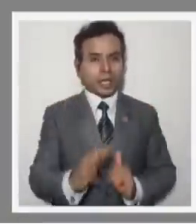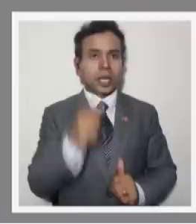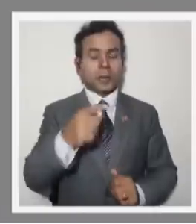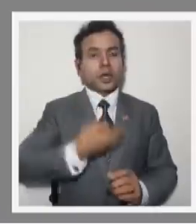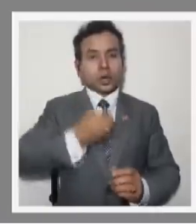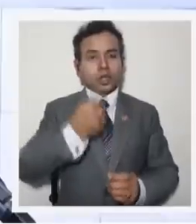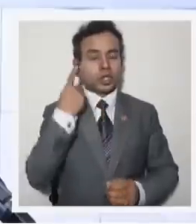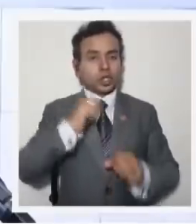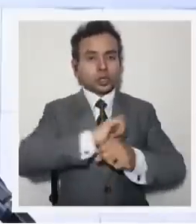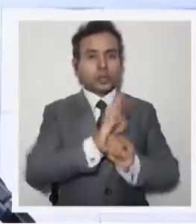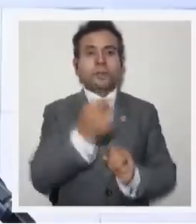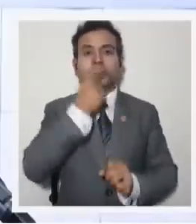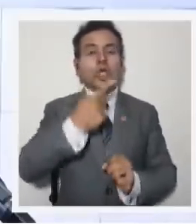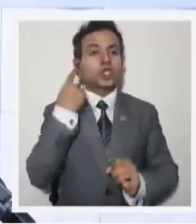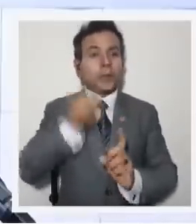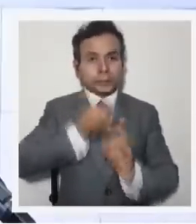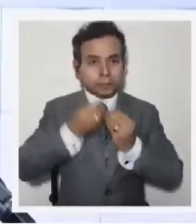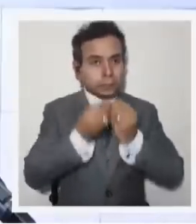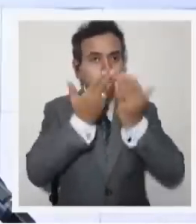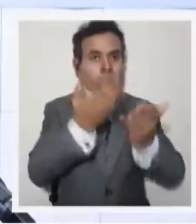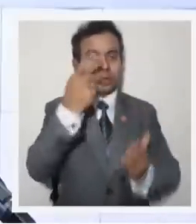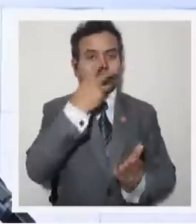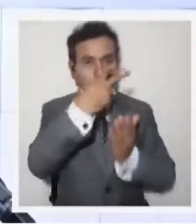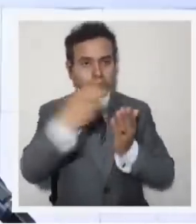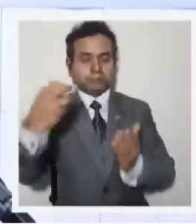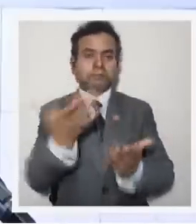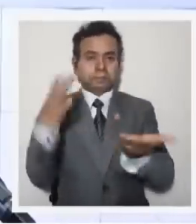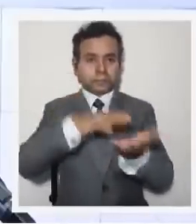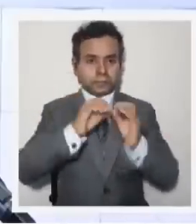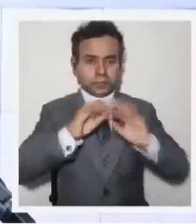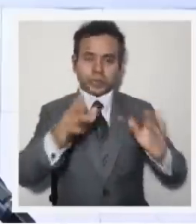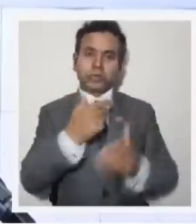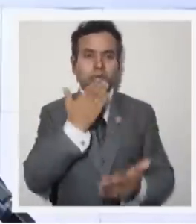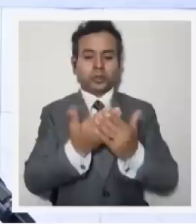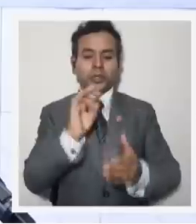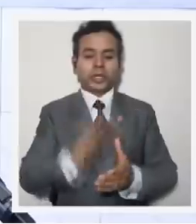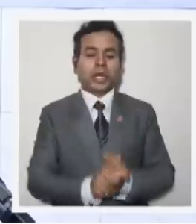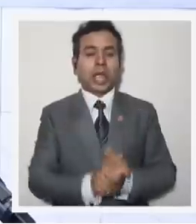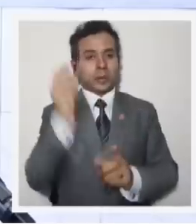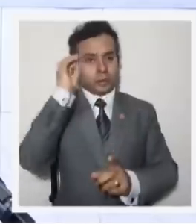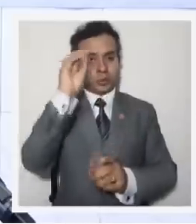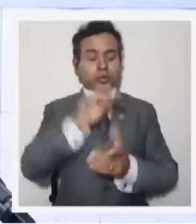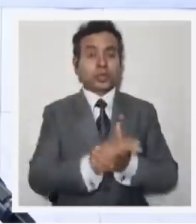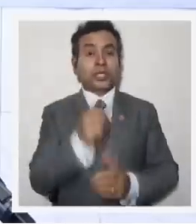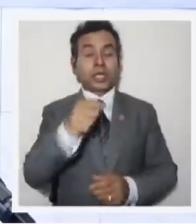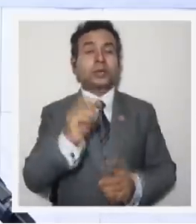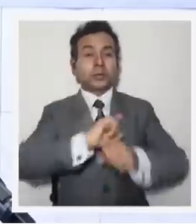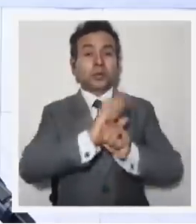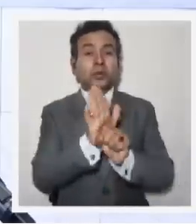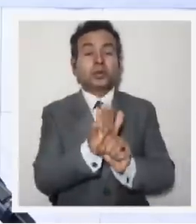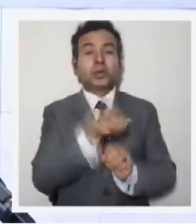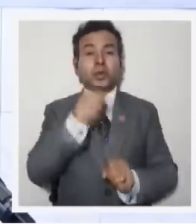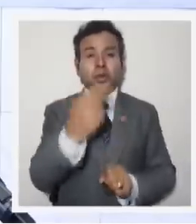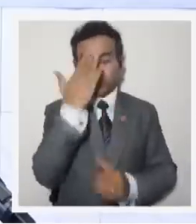থাকেন যে আমরা কী সংবাদ দিব এবং এই সংবাদটার সাথেও আসলে আমাদের সচেতনতারও একটা বিষয় জড়িয়ে আছে। যখনই আমরা